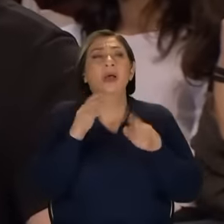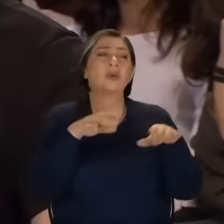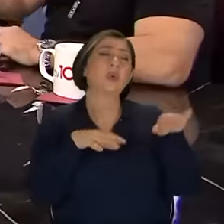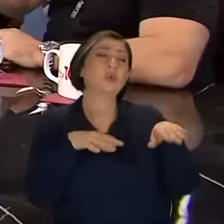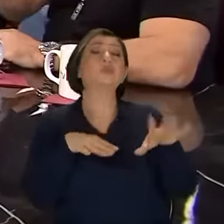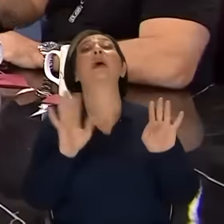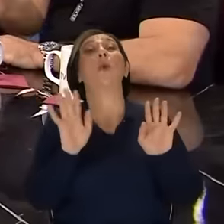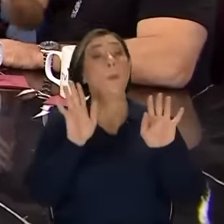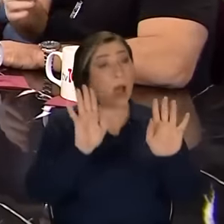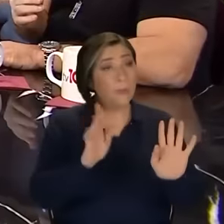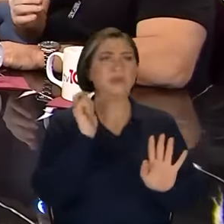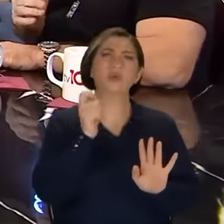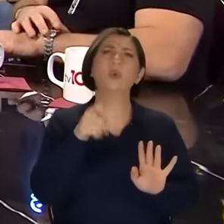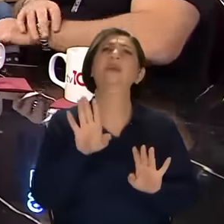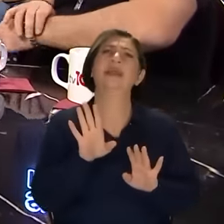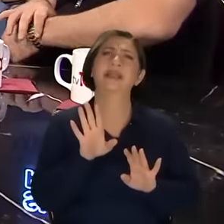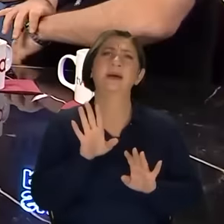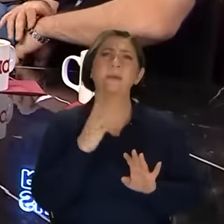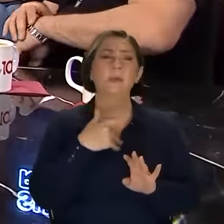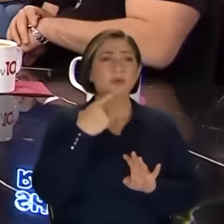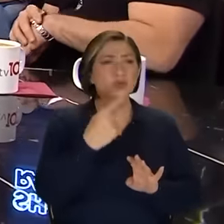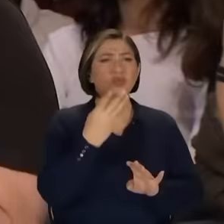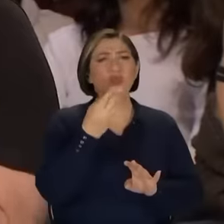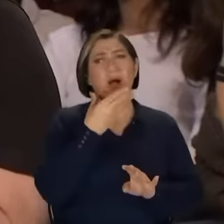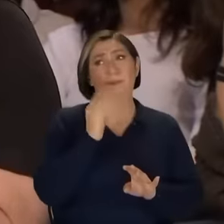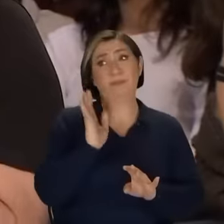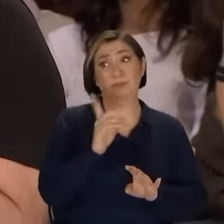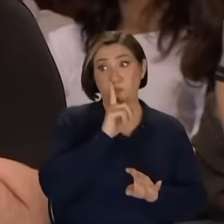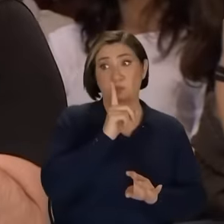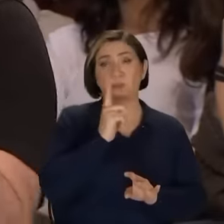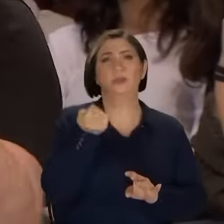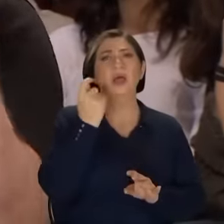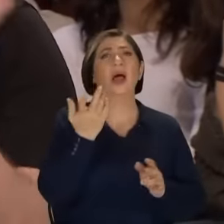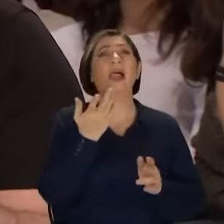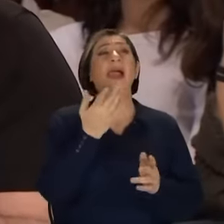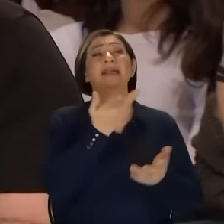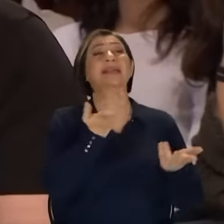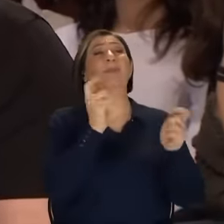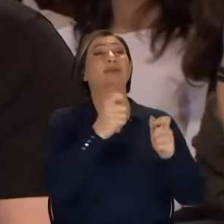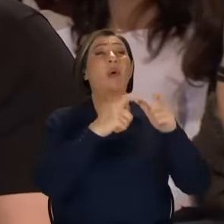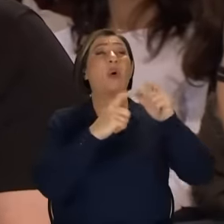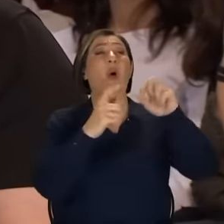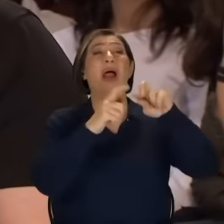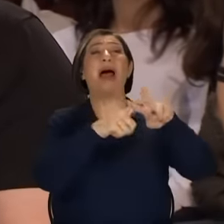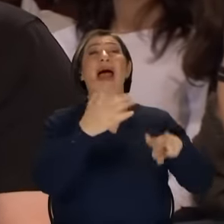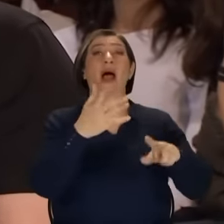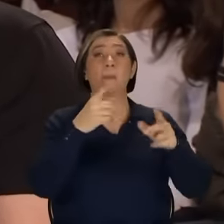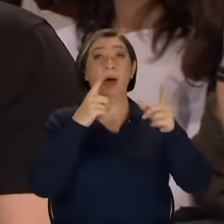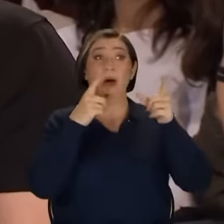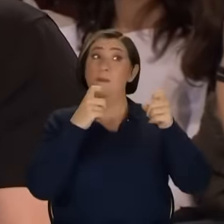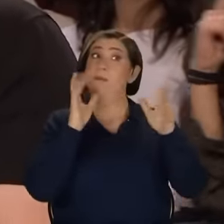küçümsemiyorum işi ama yani zor değil. Ben bunu söyleyince çok ayıplıyorlar. Çünkü diyorlar ki ya bu arada sen ne yapıyorsun ki? Ama Av